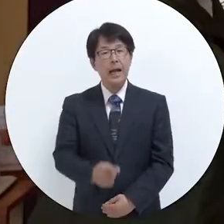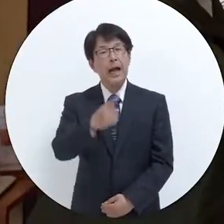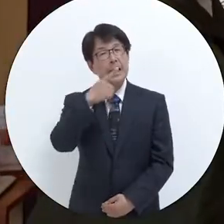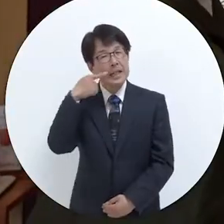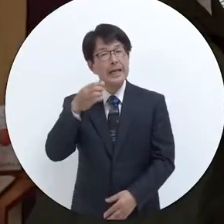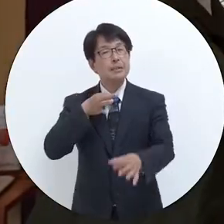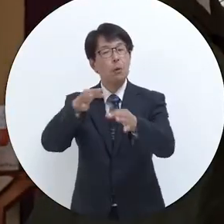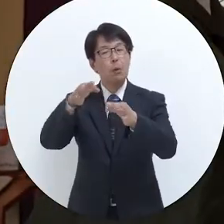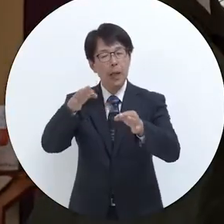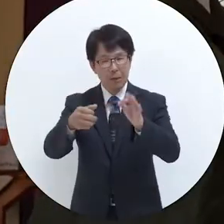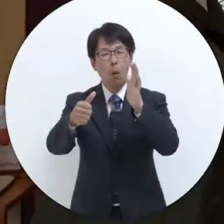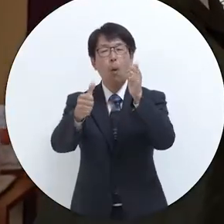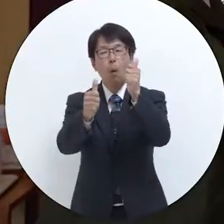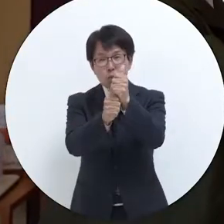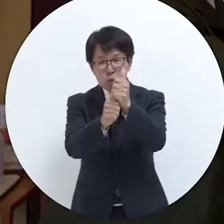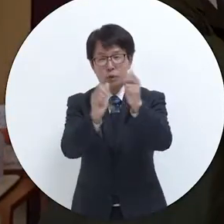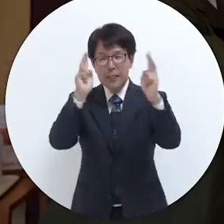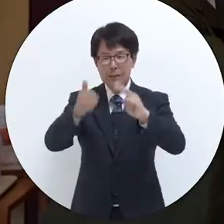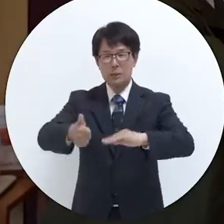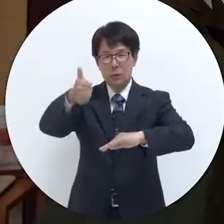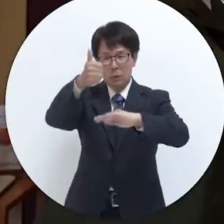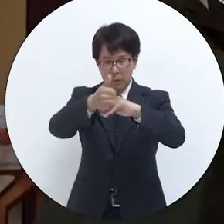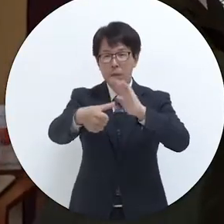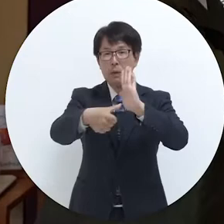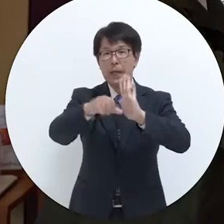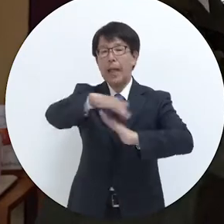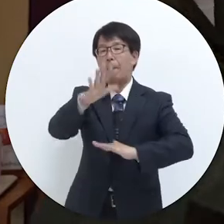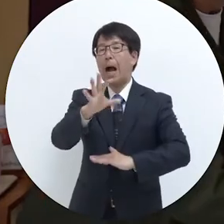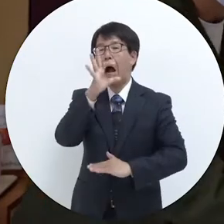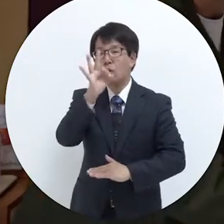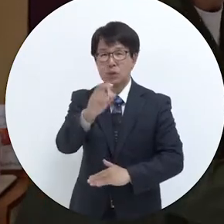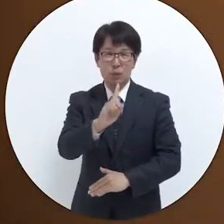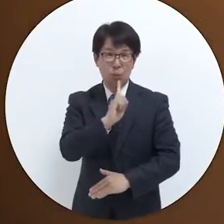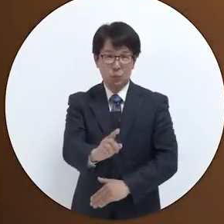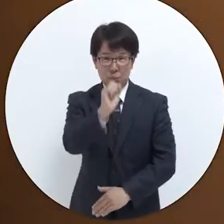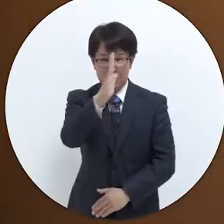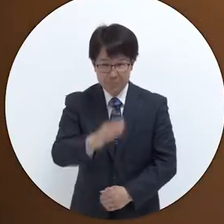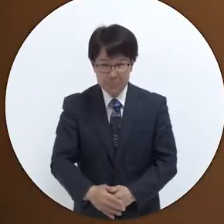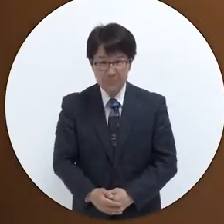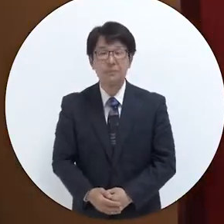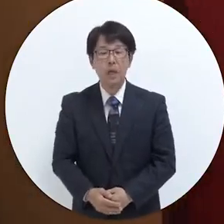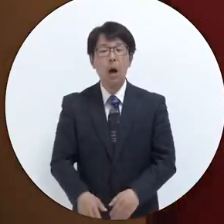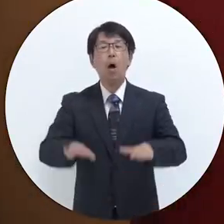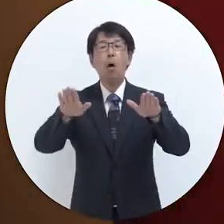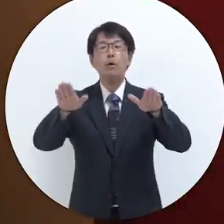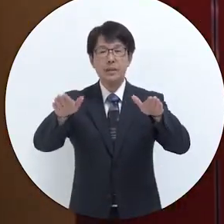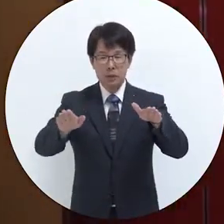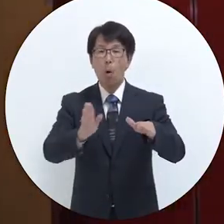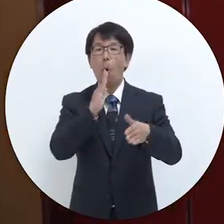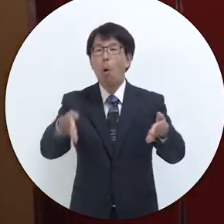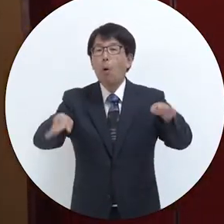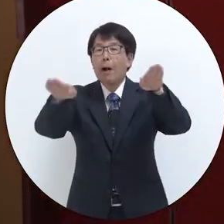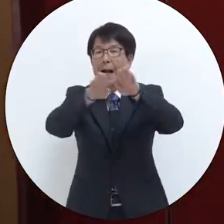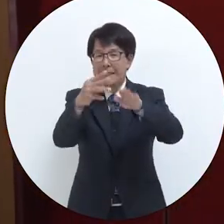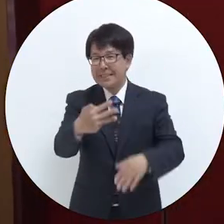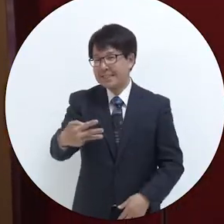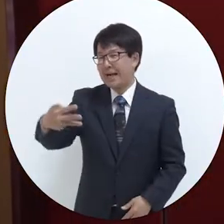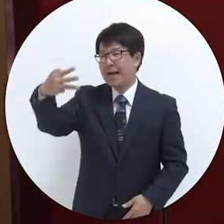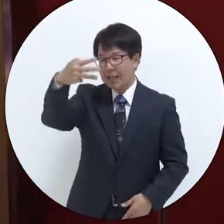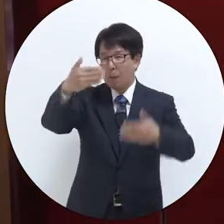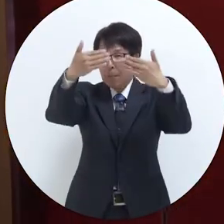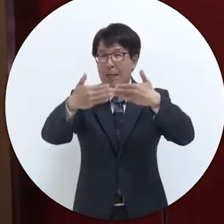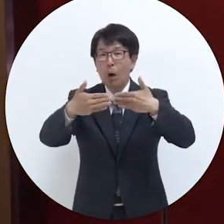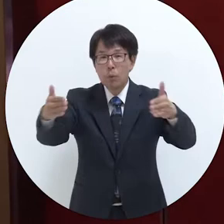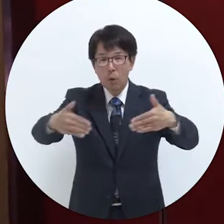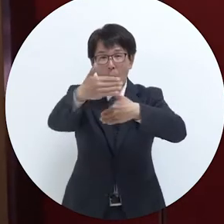社長いたしております山口と申します。本日はどうぞよろしくお願い申し上げます。それでは本日本館3階のバリアフリーのお部